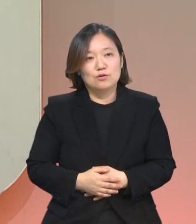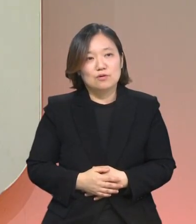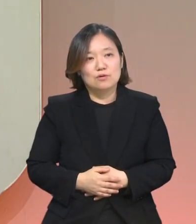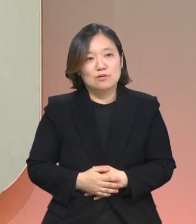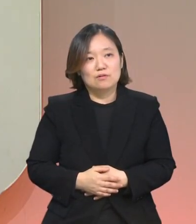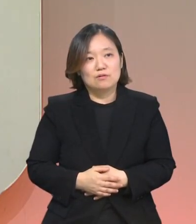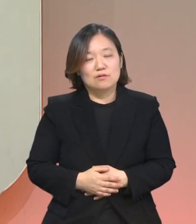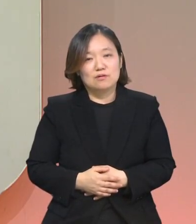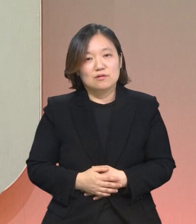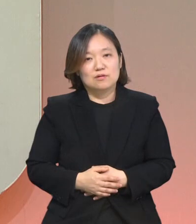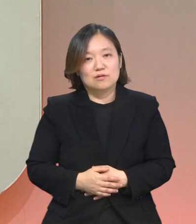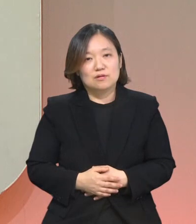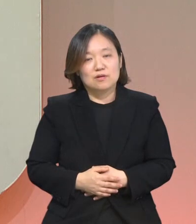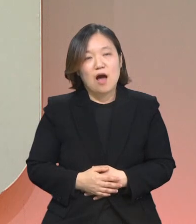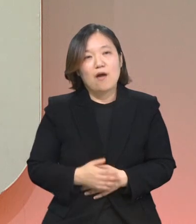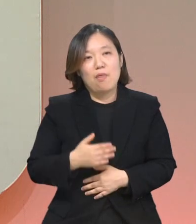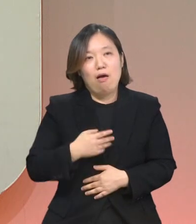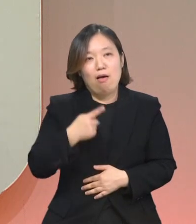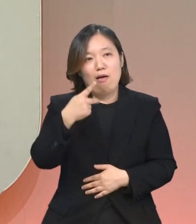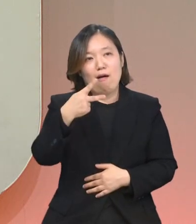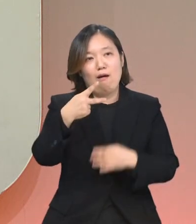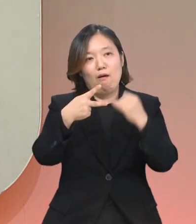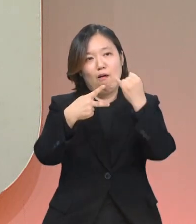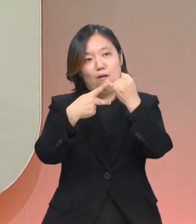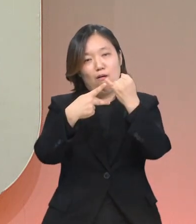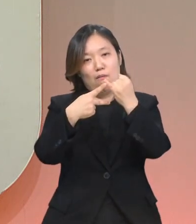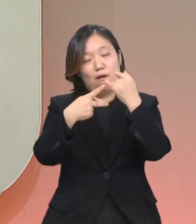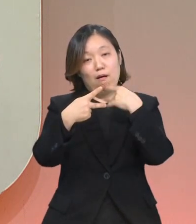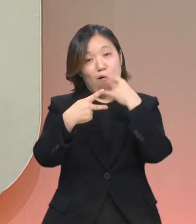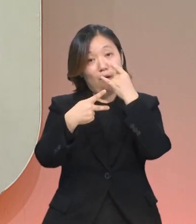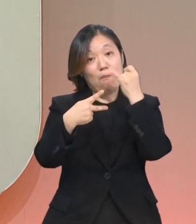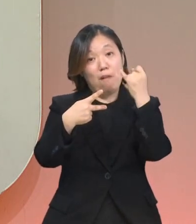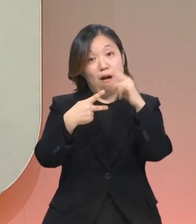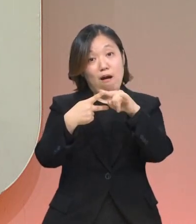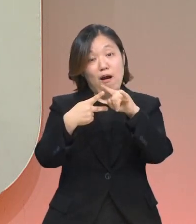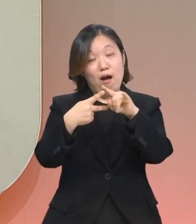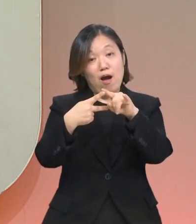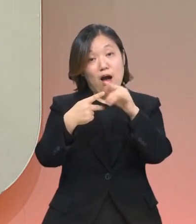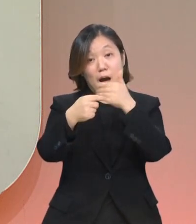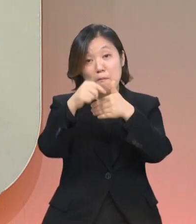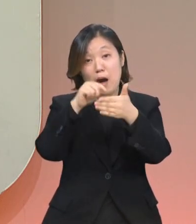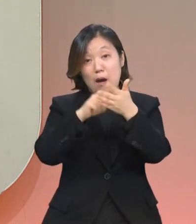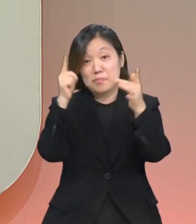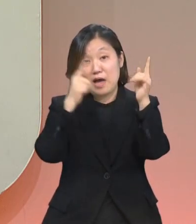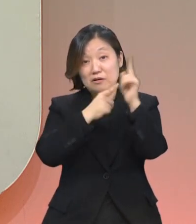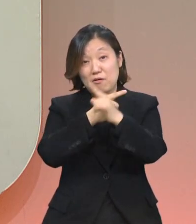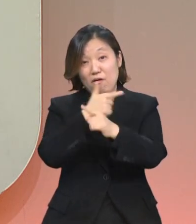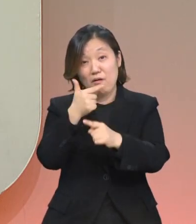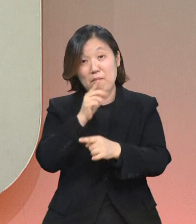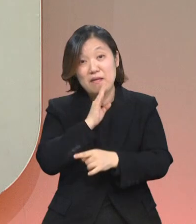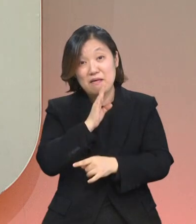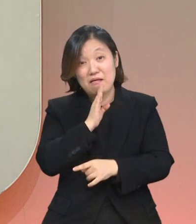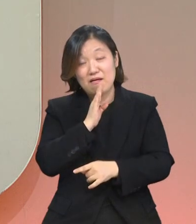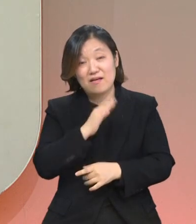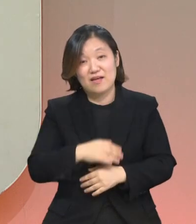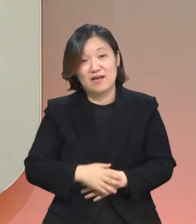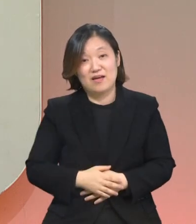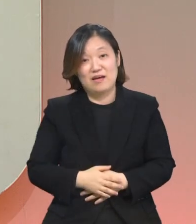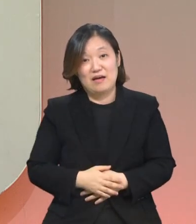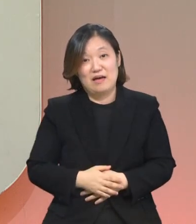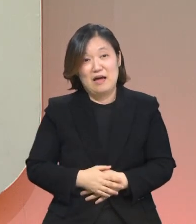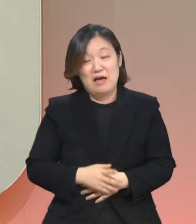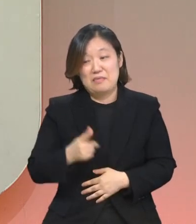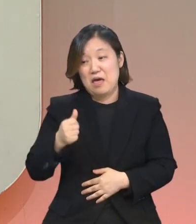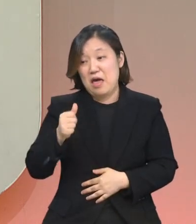그러다 보니까 조강조처인 어머니가 마음의 상처가 크지 않았겠어요 그